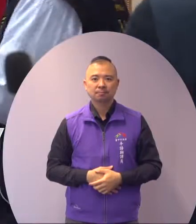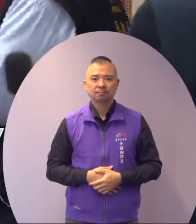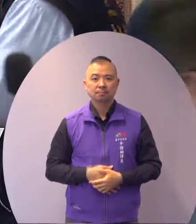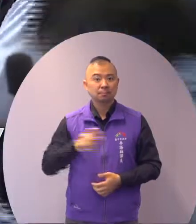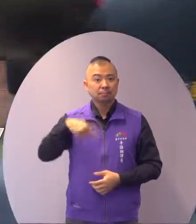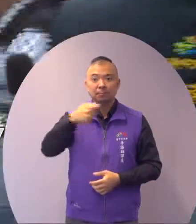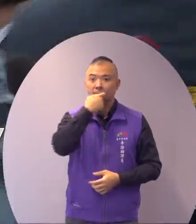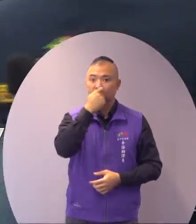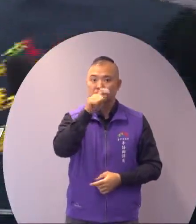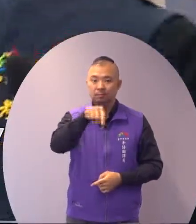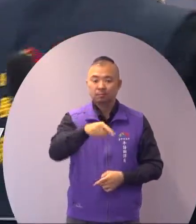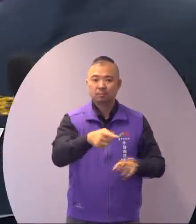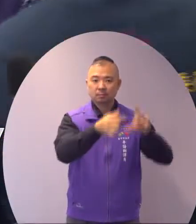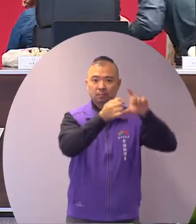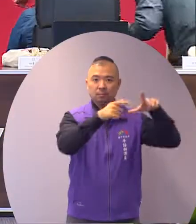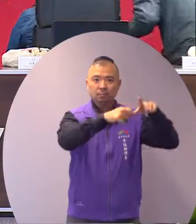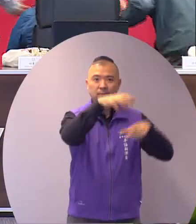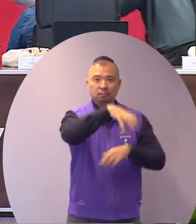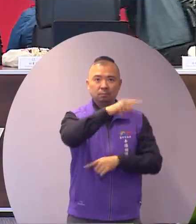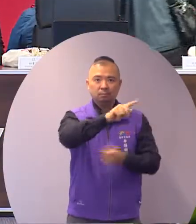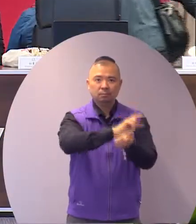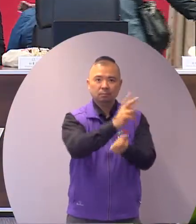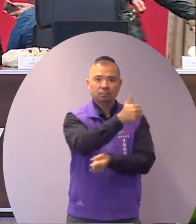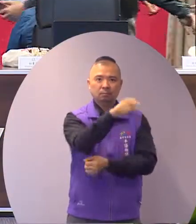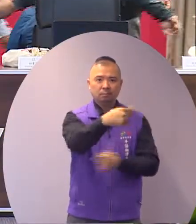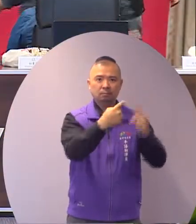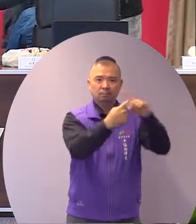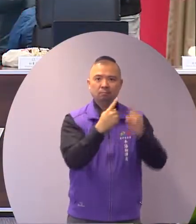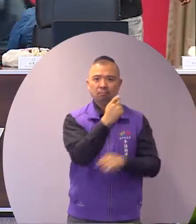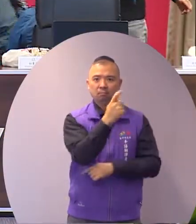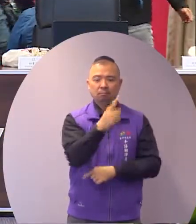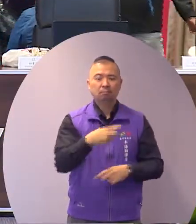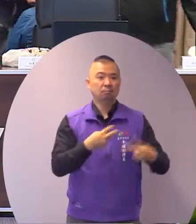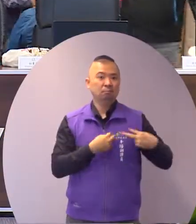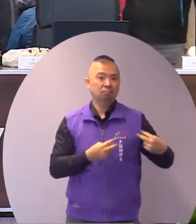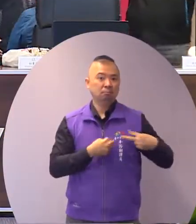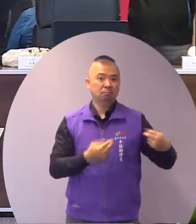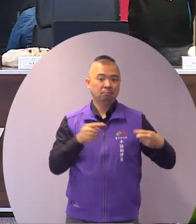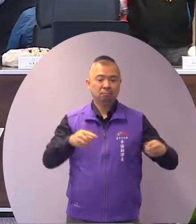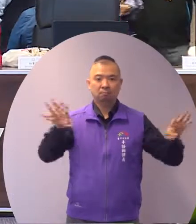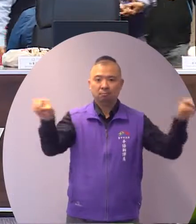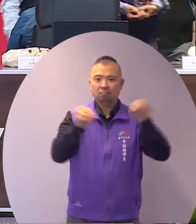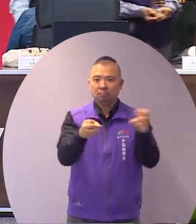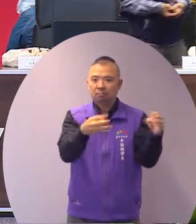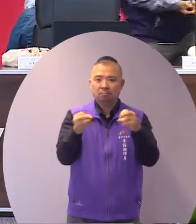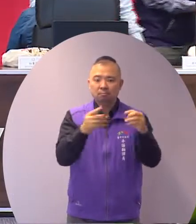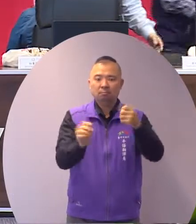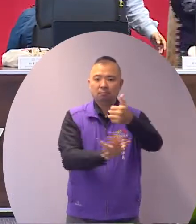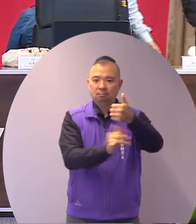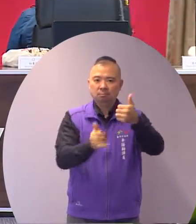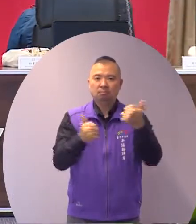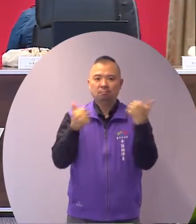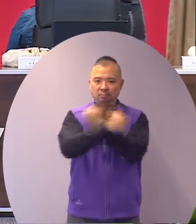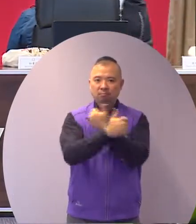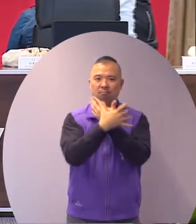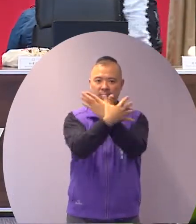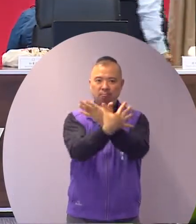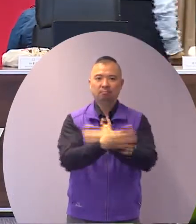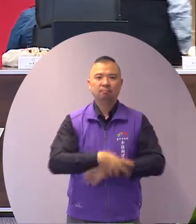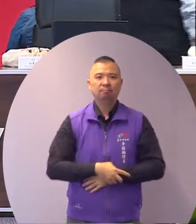接下来，乌溪区公所因林怀廷主席不客出席，请蔡明福调解委员代为授奖。